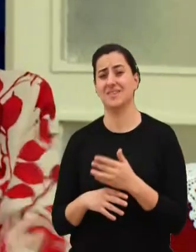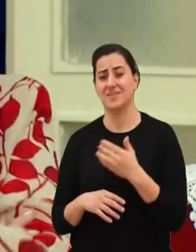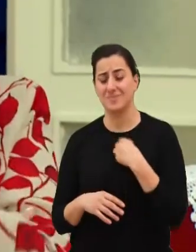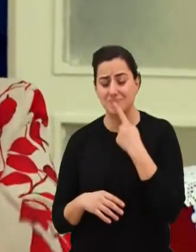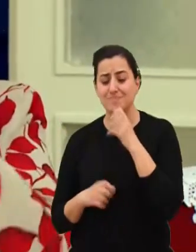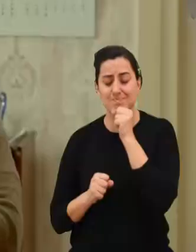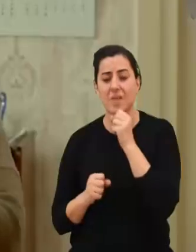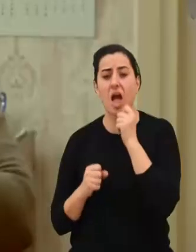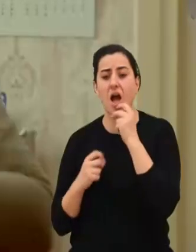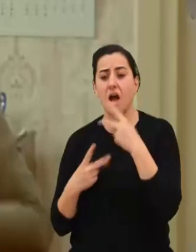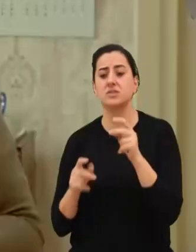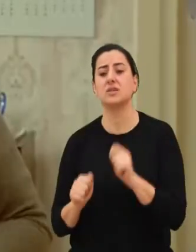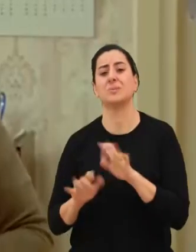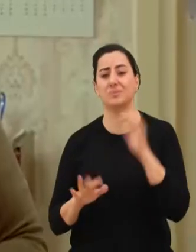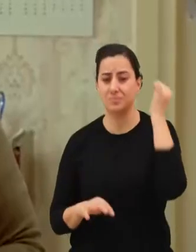şu çenemi.